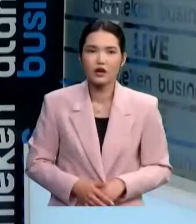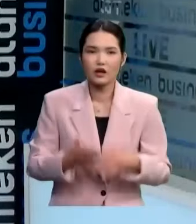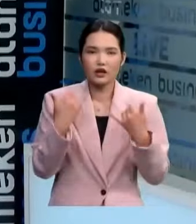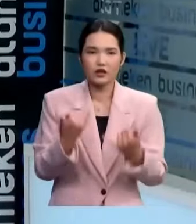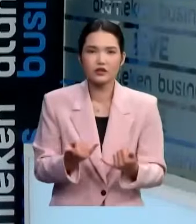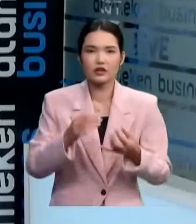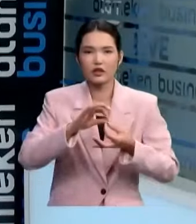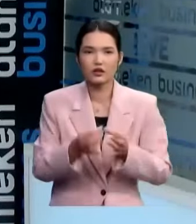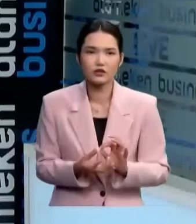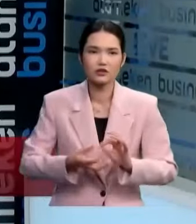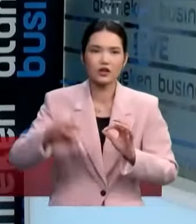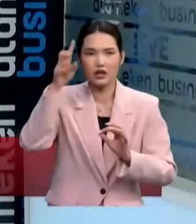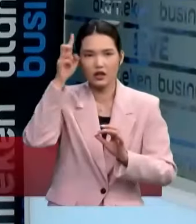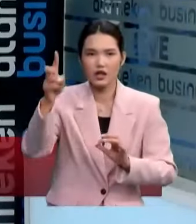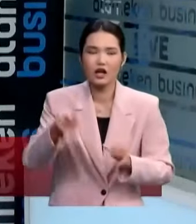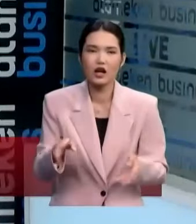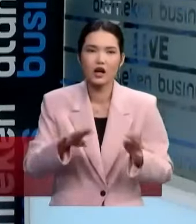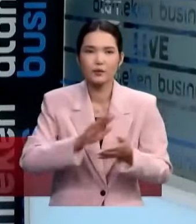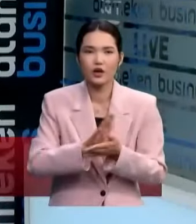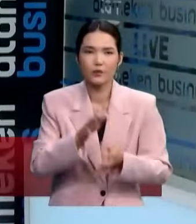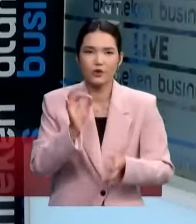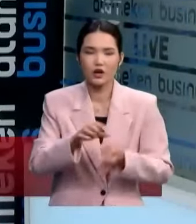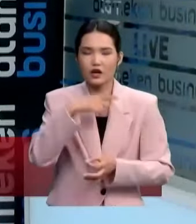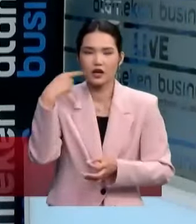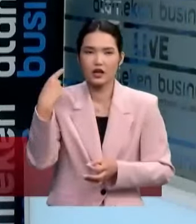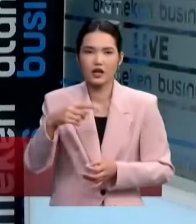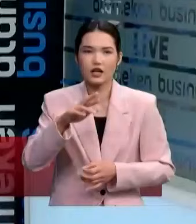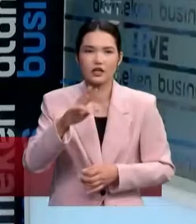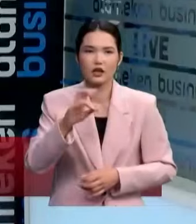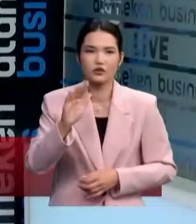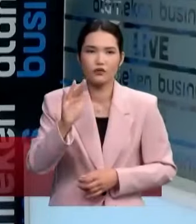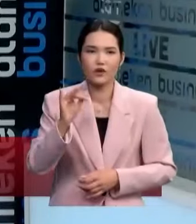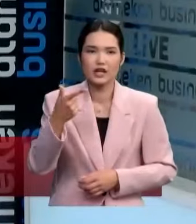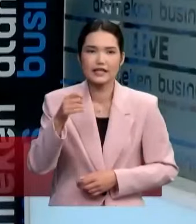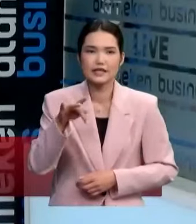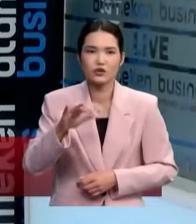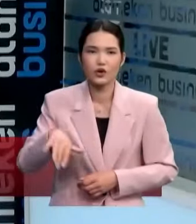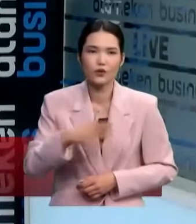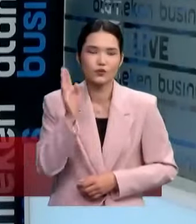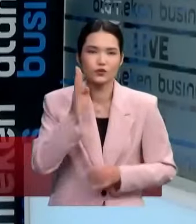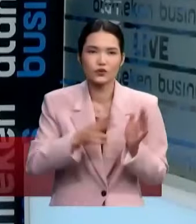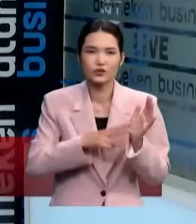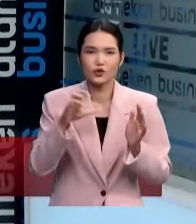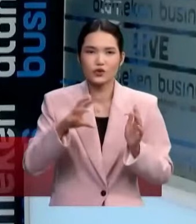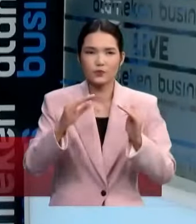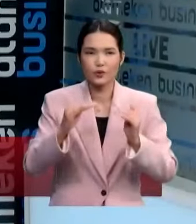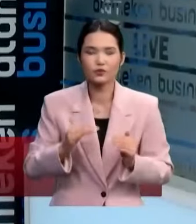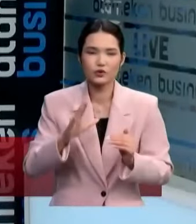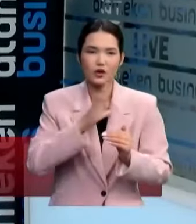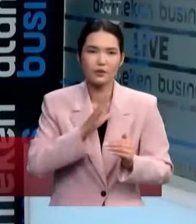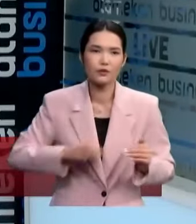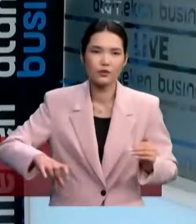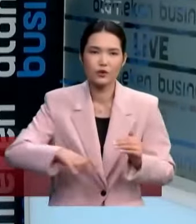Енді толығырақ, елдің батысында жағдай тұрақталып келеді. Ресей мен іргелес Январцев гидробекетінде су 8 сантиметрге түскен.